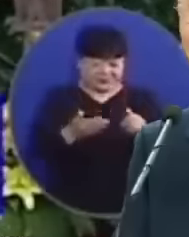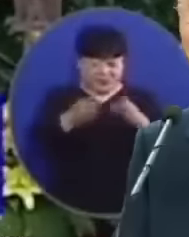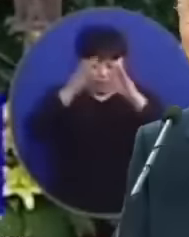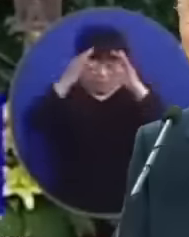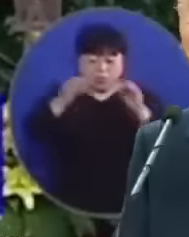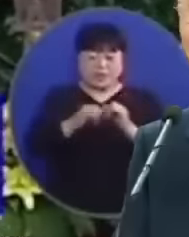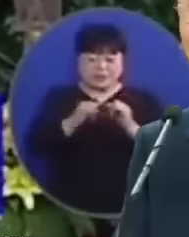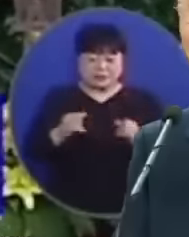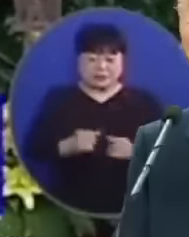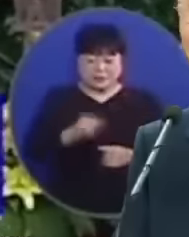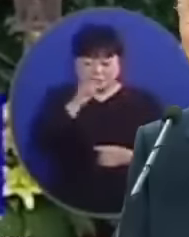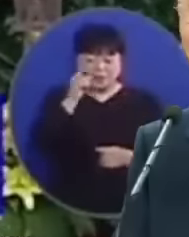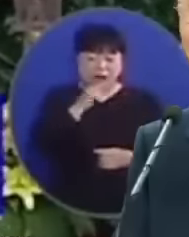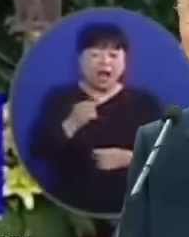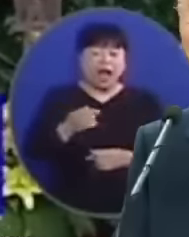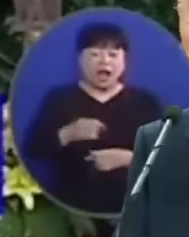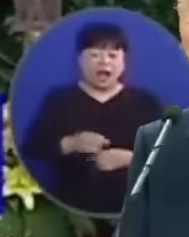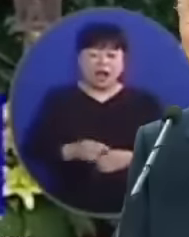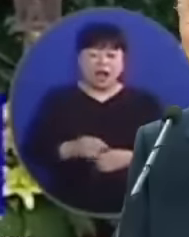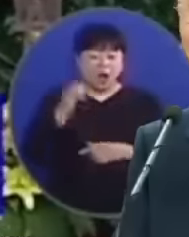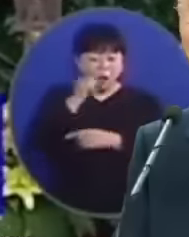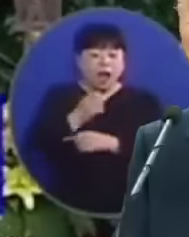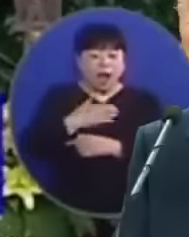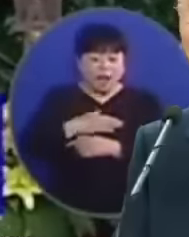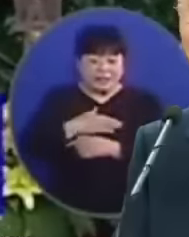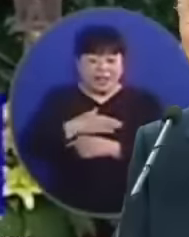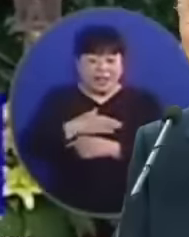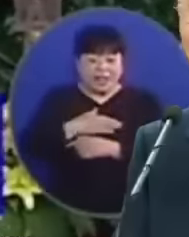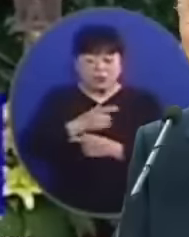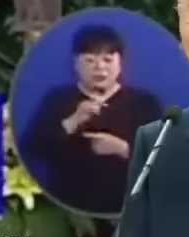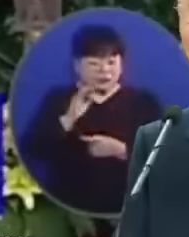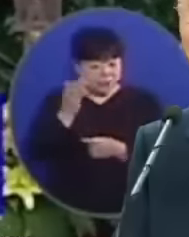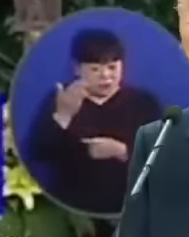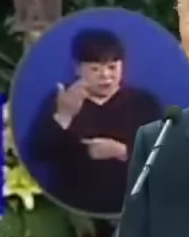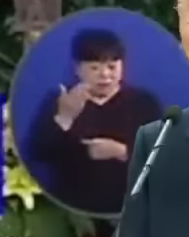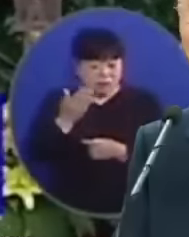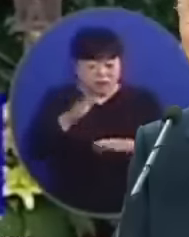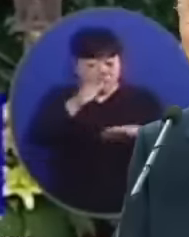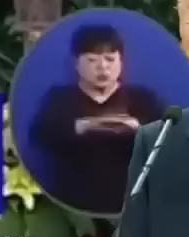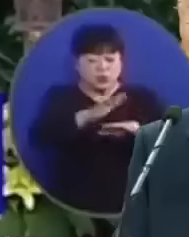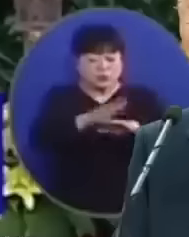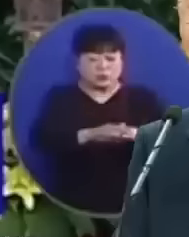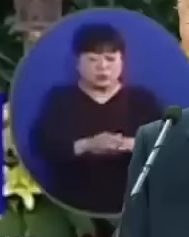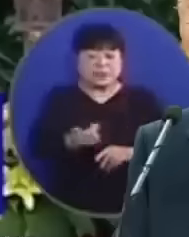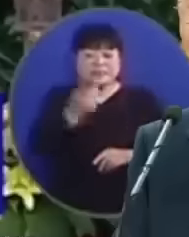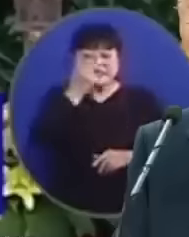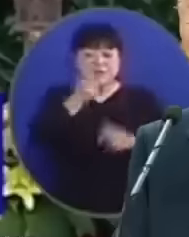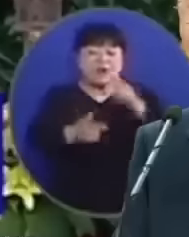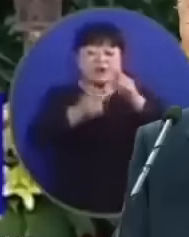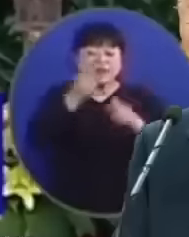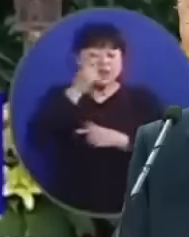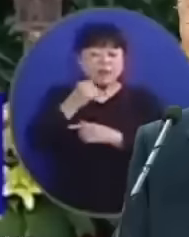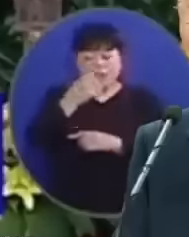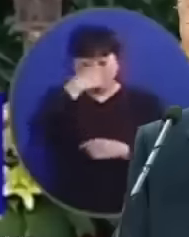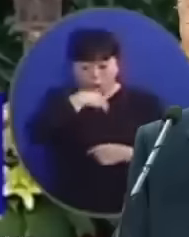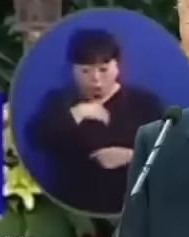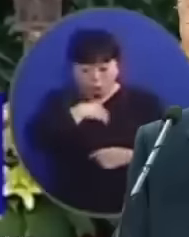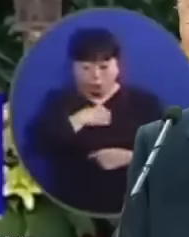이 사람이 선악을 아는 일에 우리 중은 하나같이 되었으니 그가 그의 손을 들어 생명나무 열매도